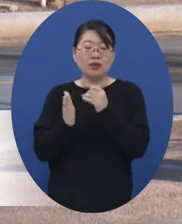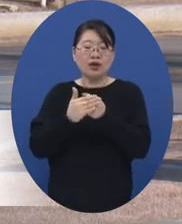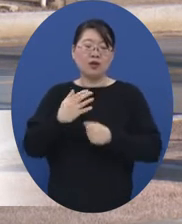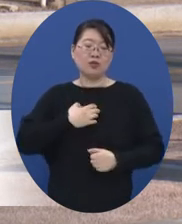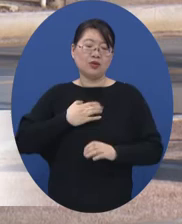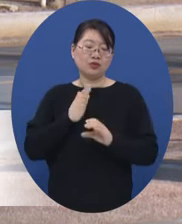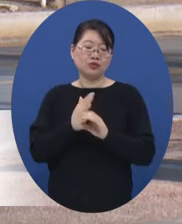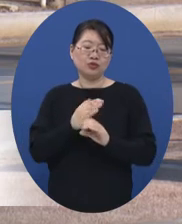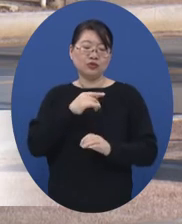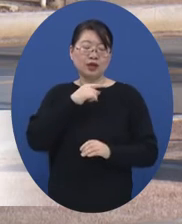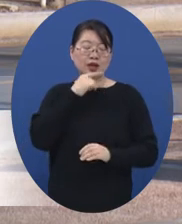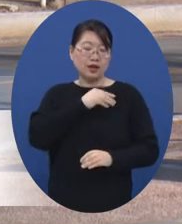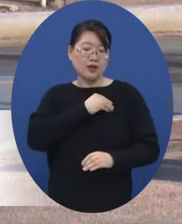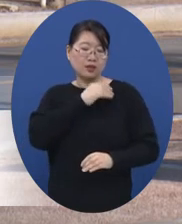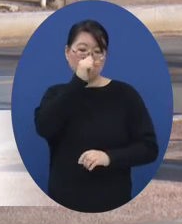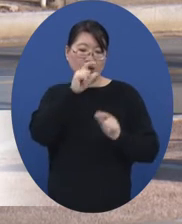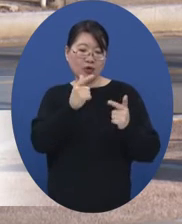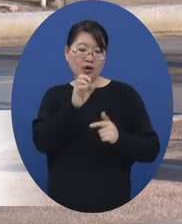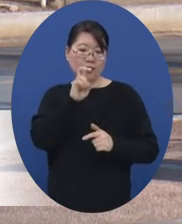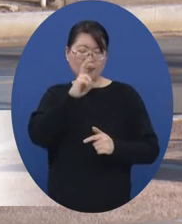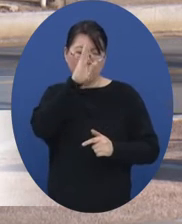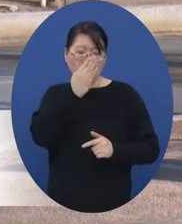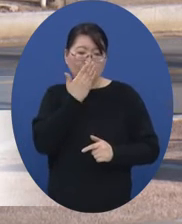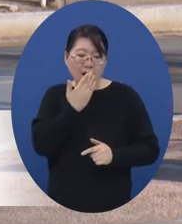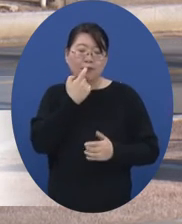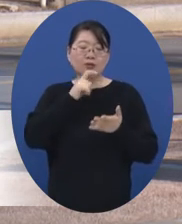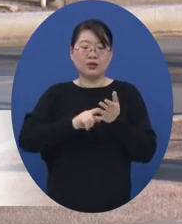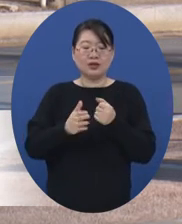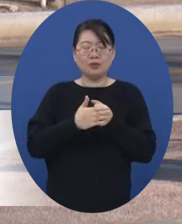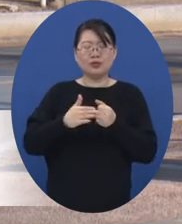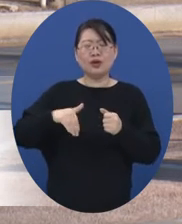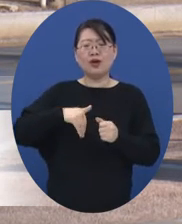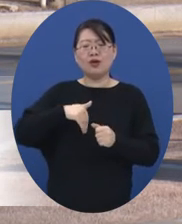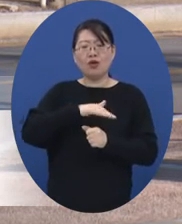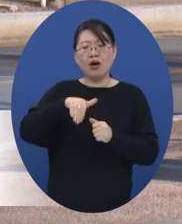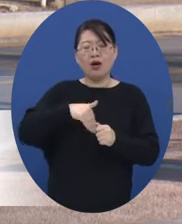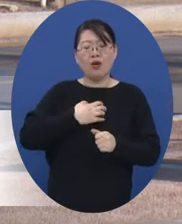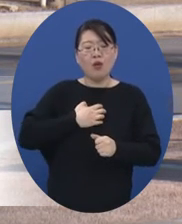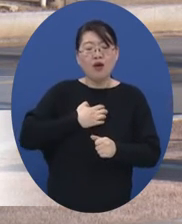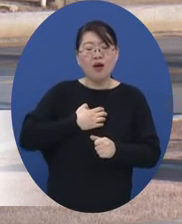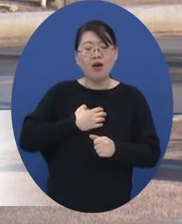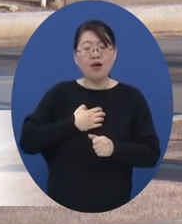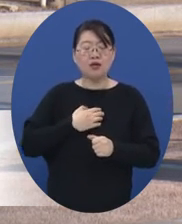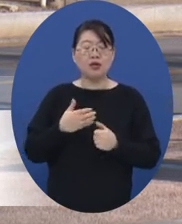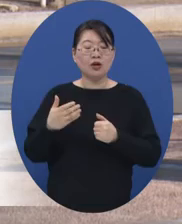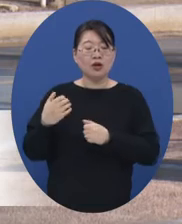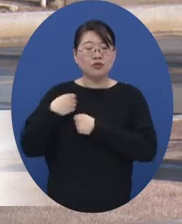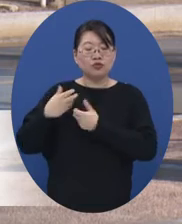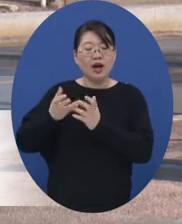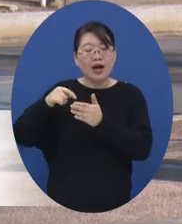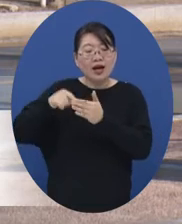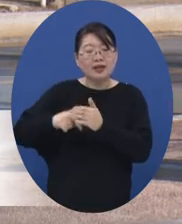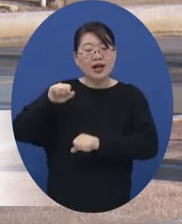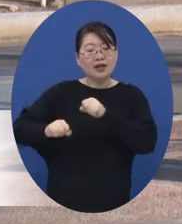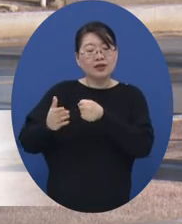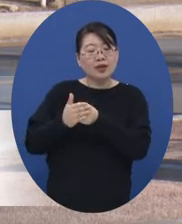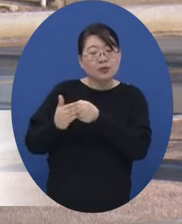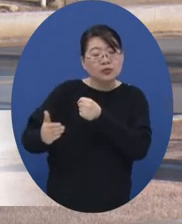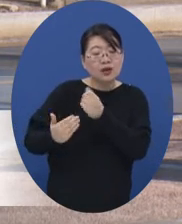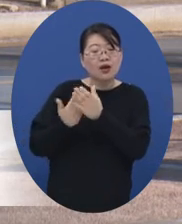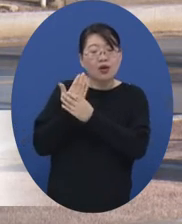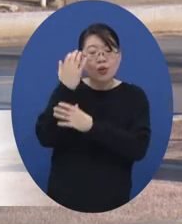내가 좋고 암도 걸리고 이렇게 위험 인프라 상황입니다 그대 내에서 행위를 함으로써 생기는 오염 인데